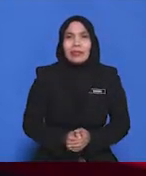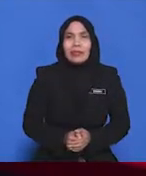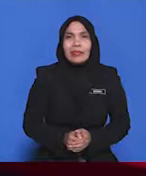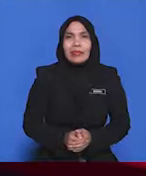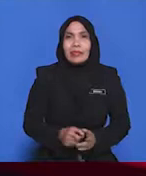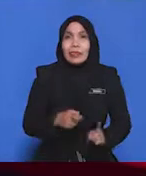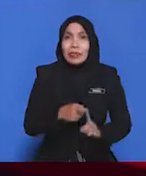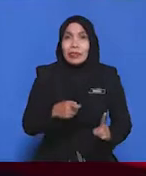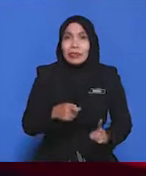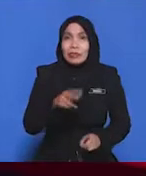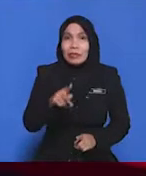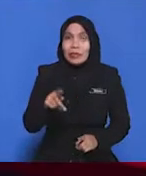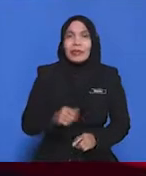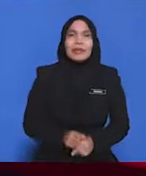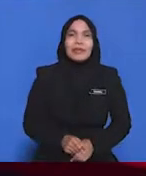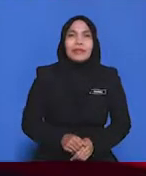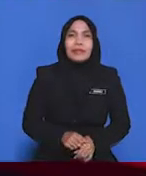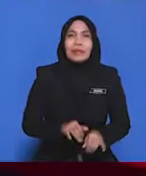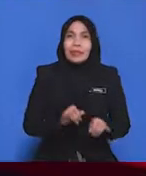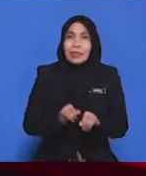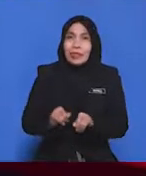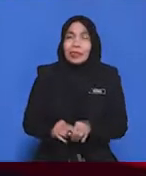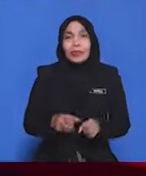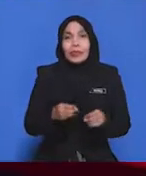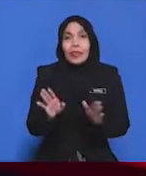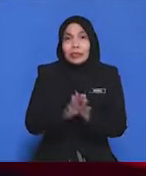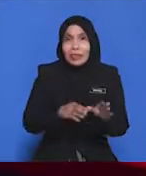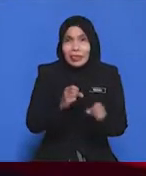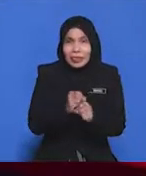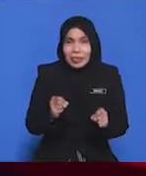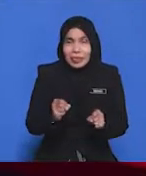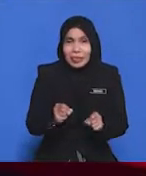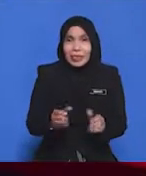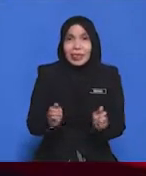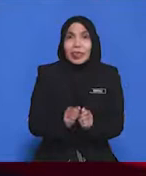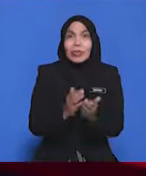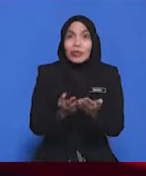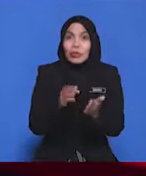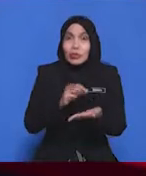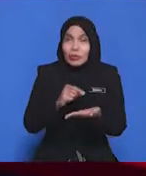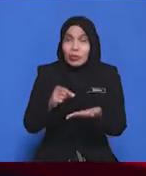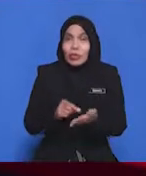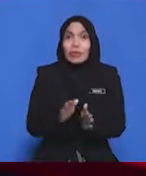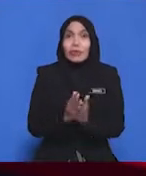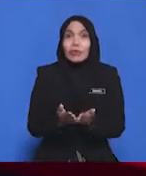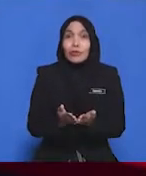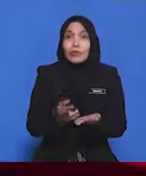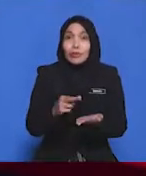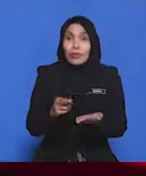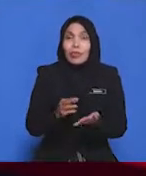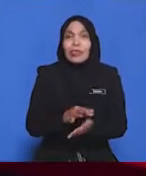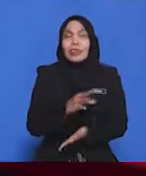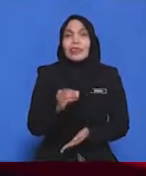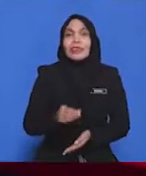pelajar semua. Sekiranya pelajar-pelajar telah bersedia dengan buku nota, buku rujukan dan alat